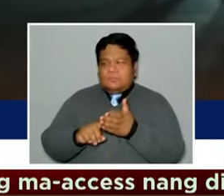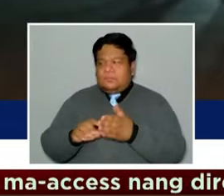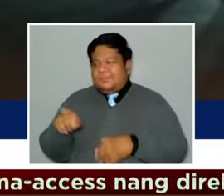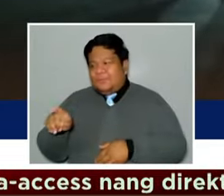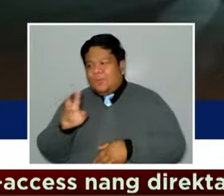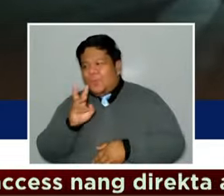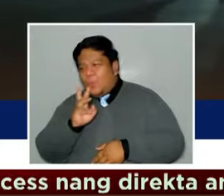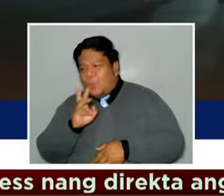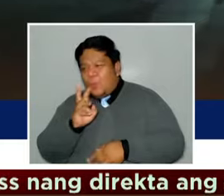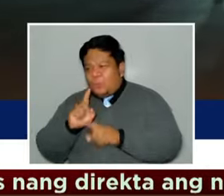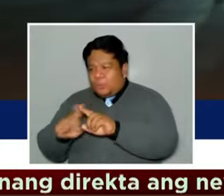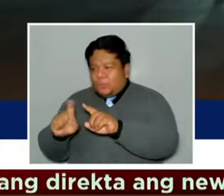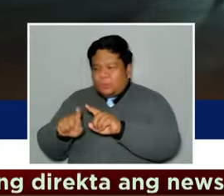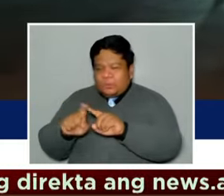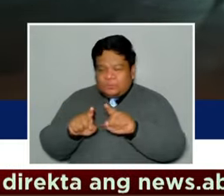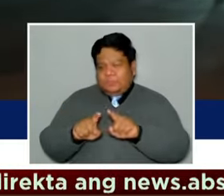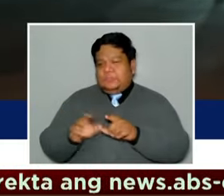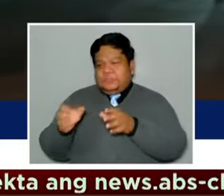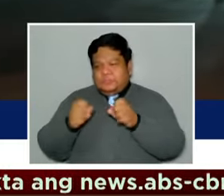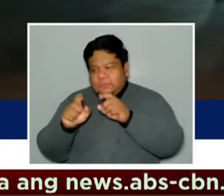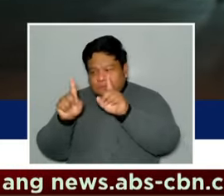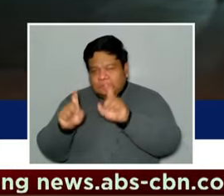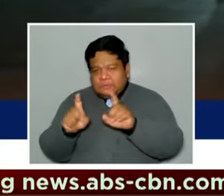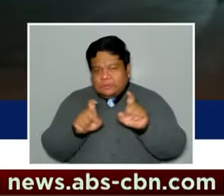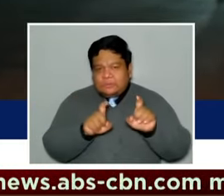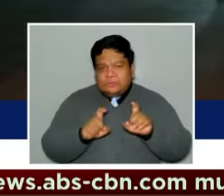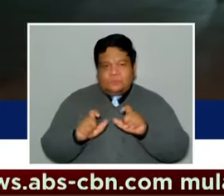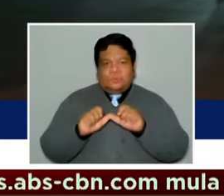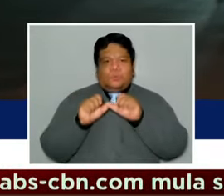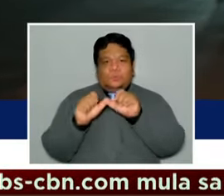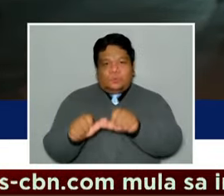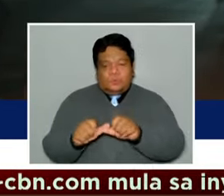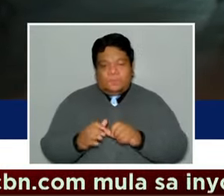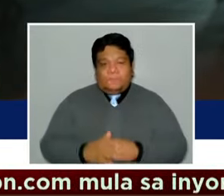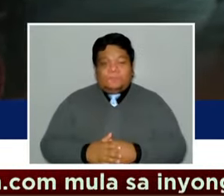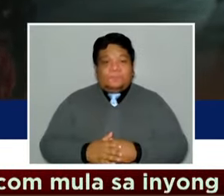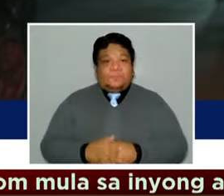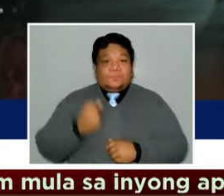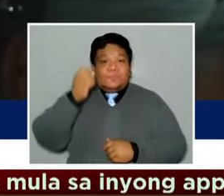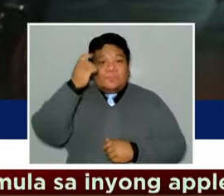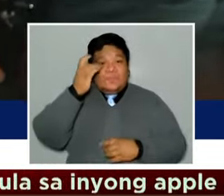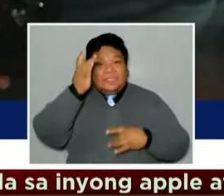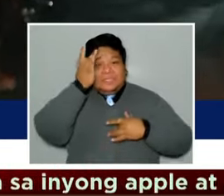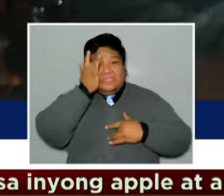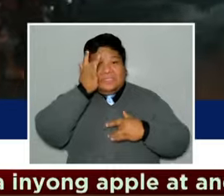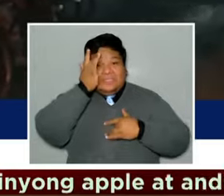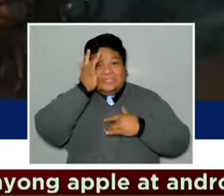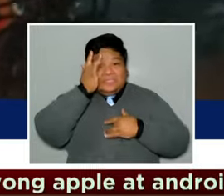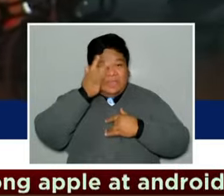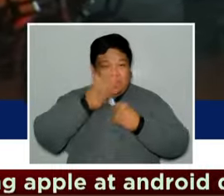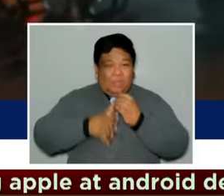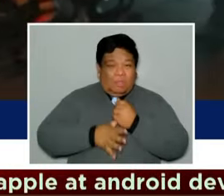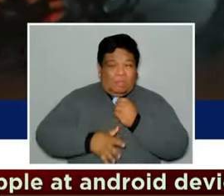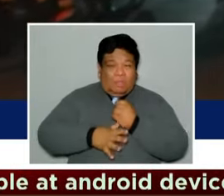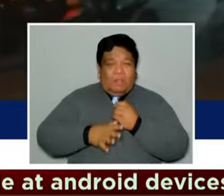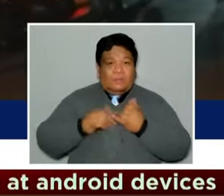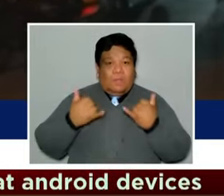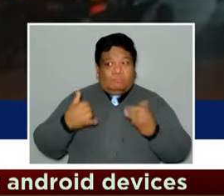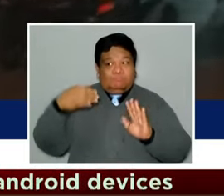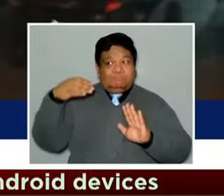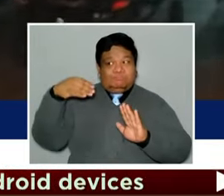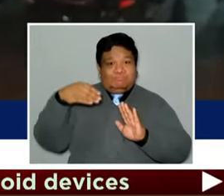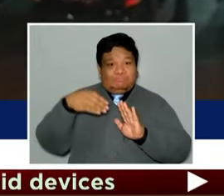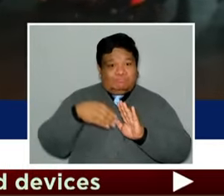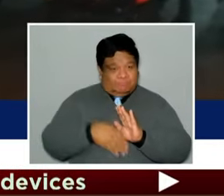water resources dito sa Baguio. At kahit papababa na nga yung diarrhea cases dito ay doble ingat pa rin yung